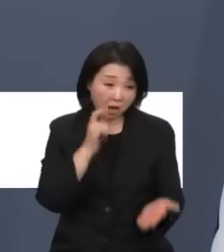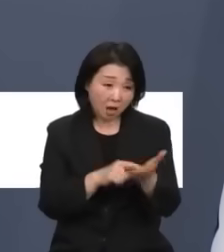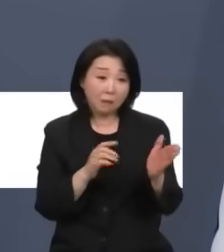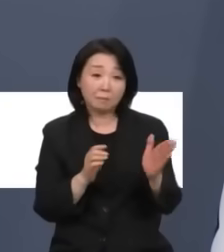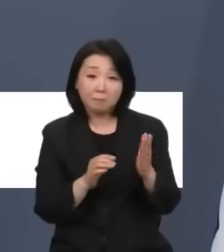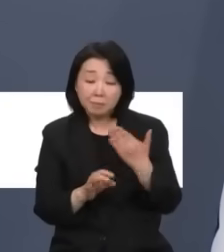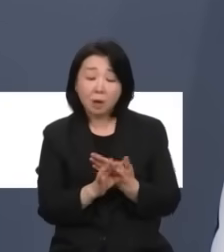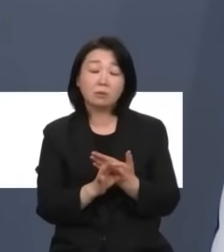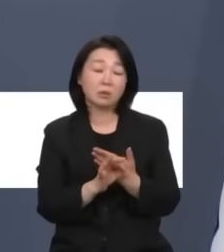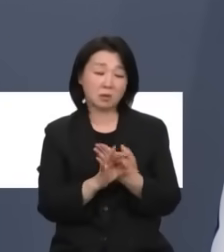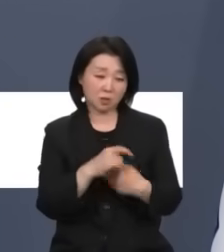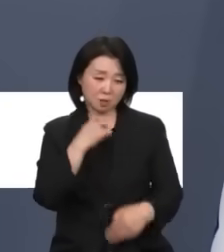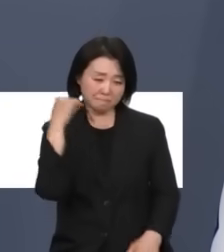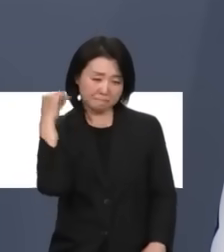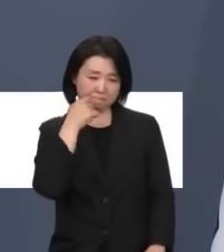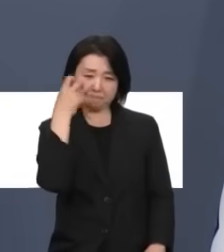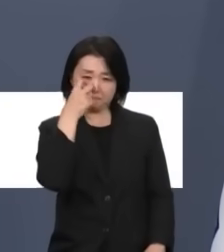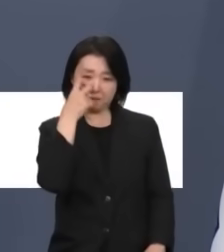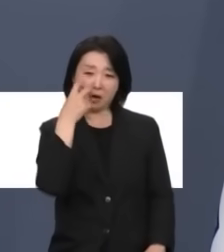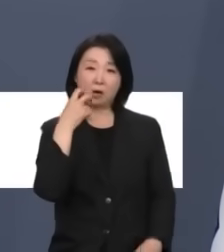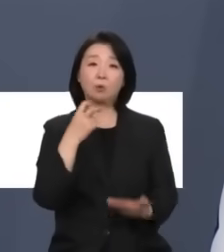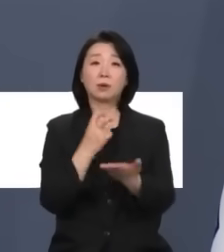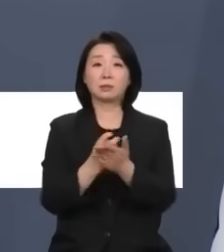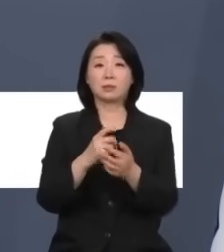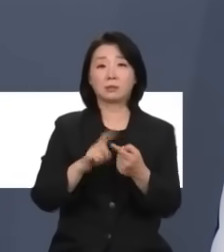철저히 조사한 후 원칙에 따라